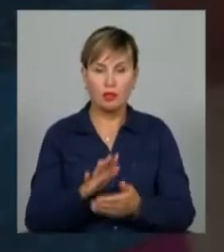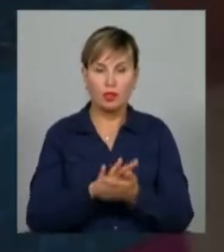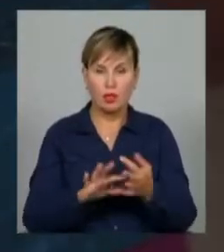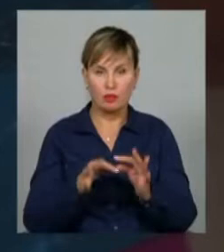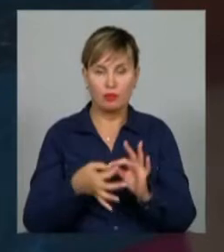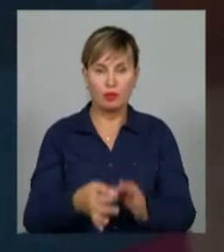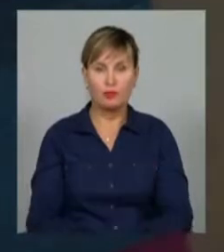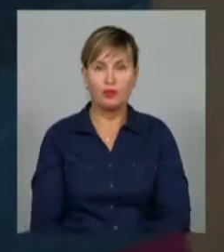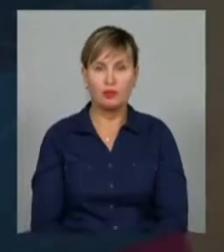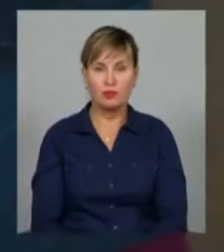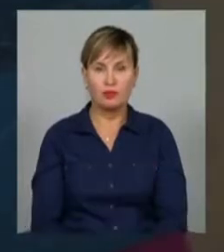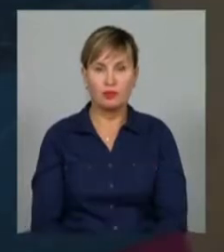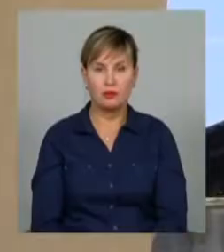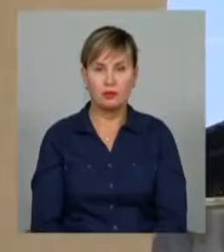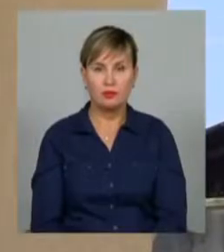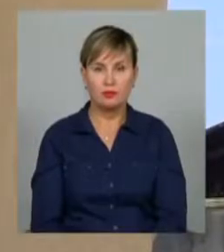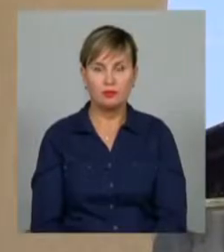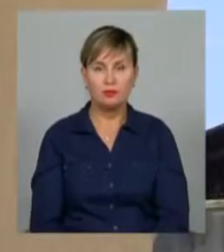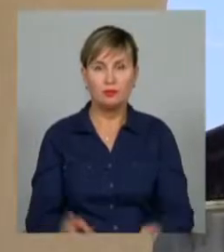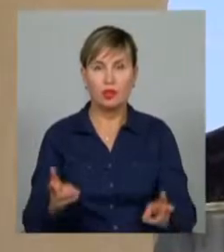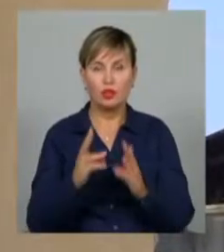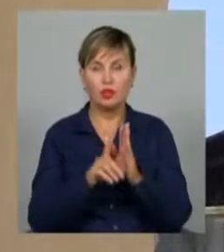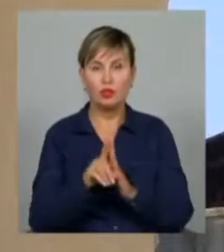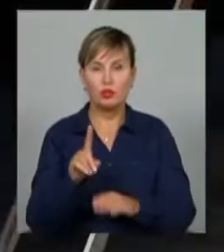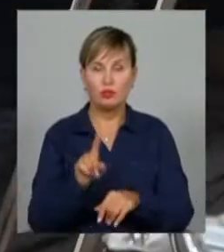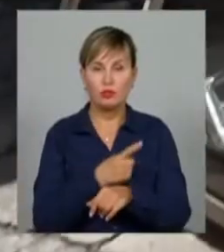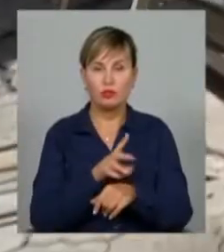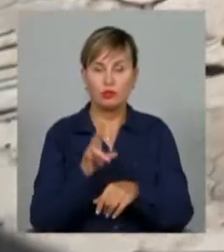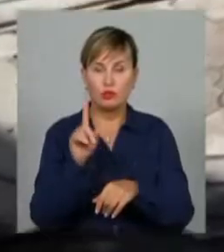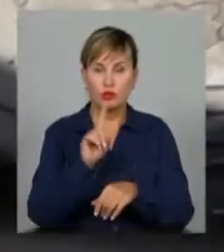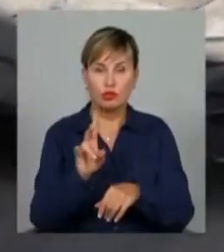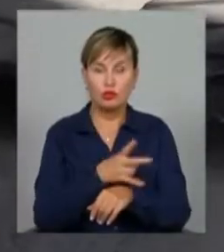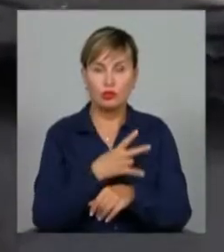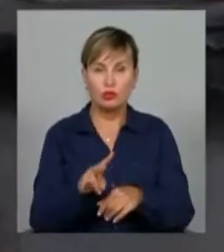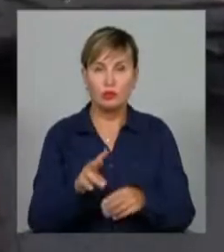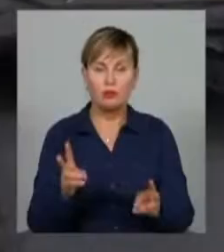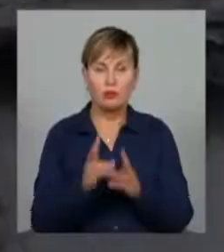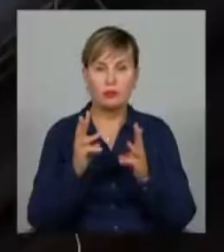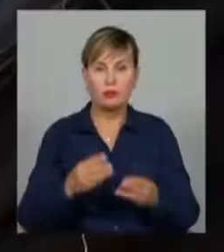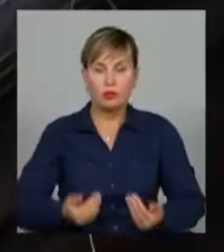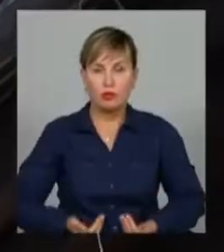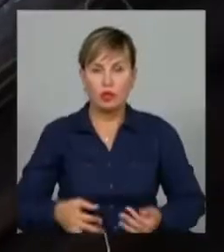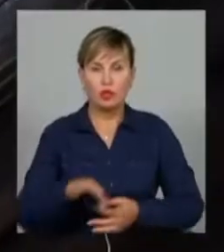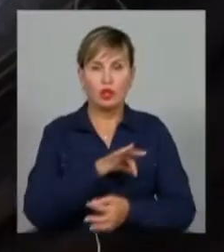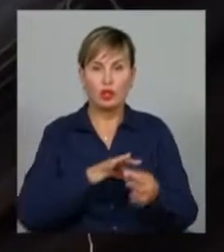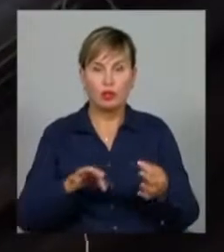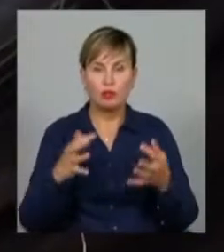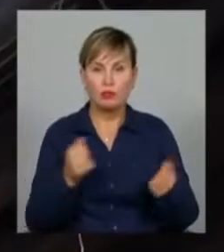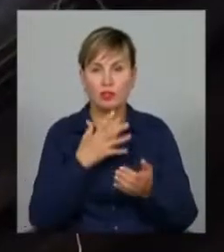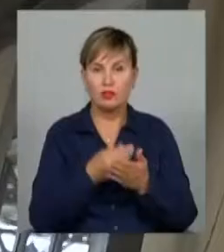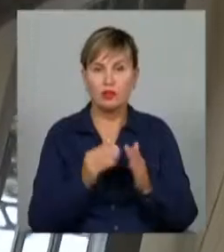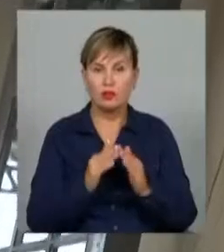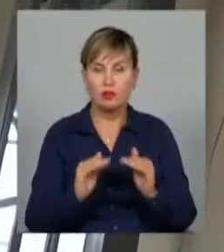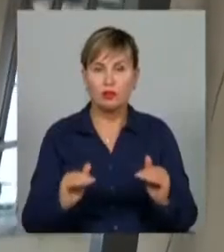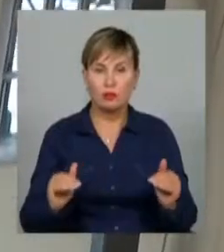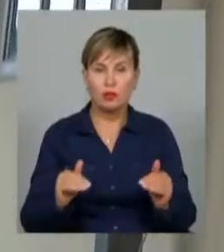Нураш продолжит тему. Пожар начался в час дня. Пламя быстро охватило дом, в котором проживали сироты. Спас своих домочадцев